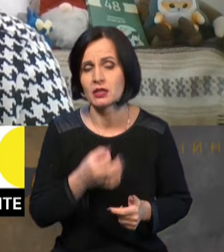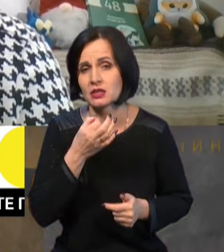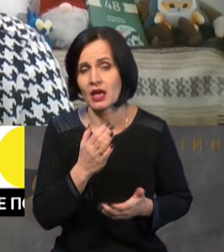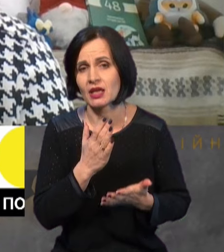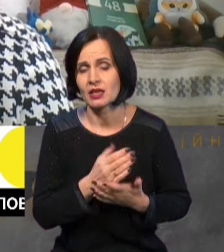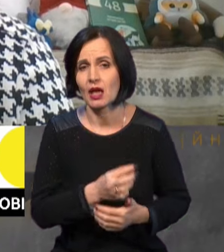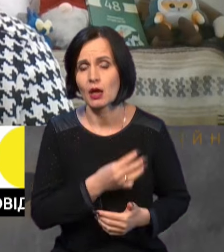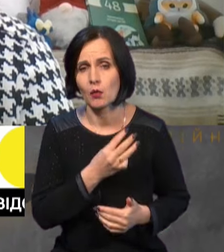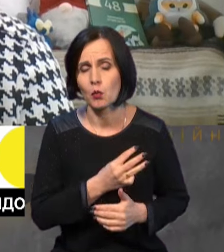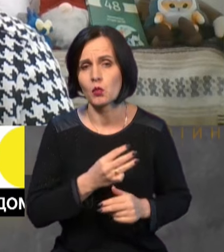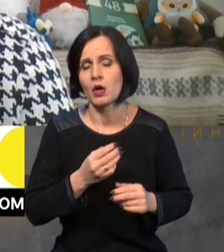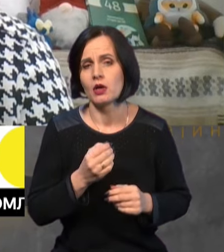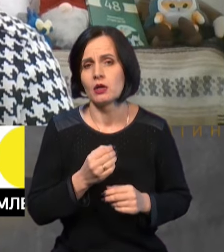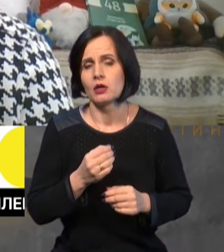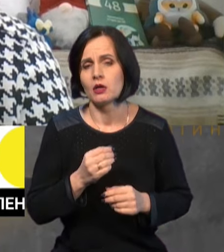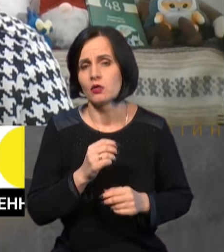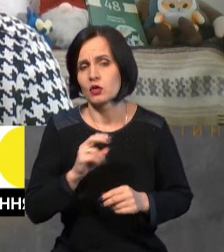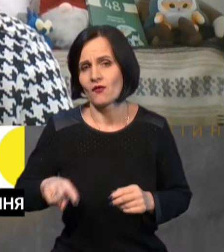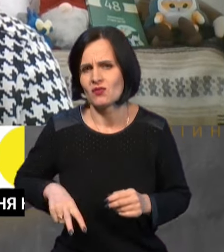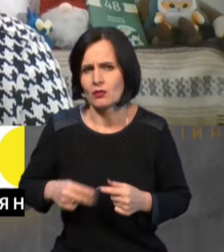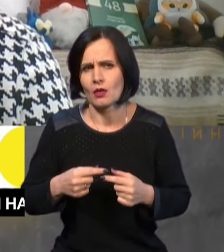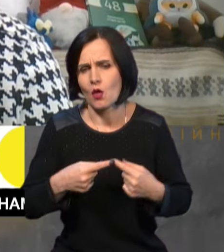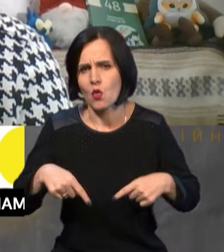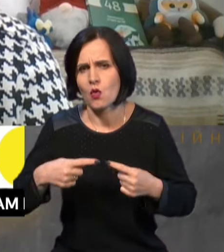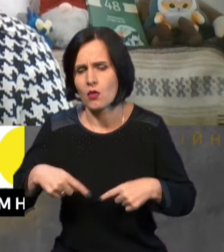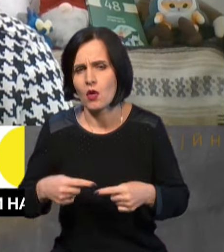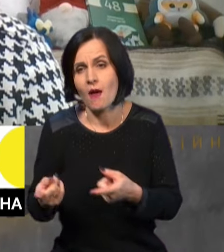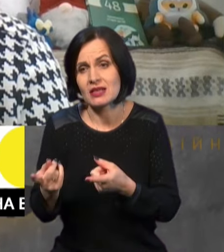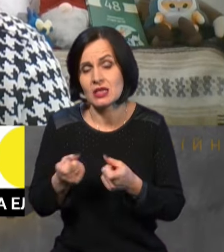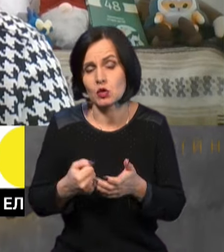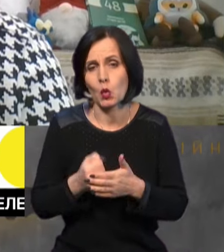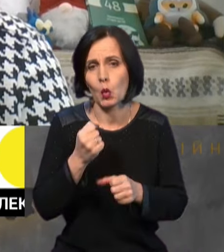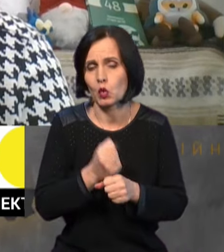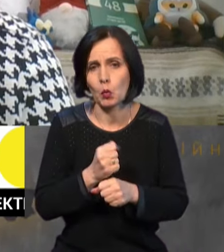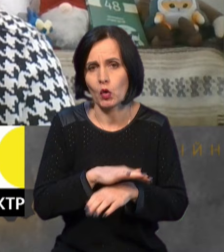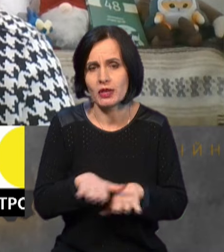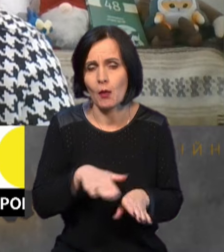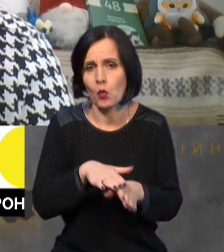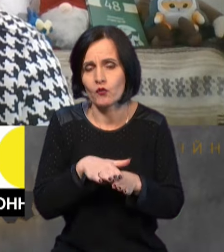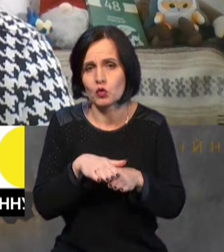роботодавців залучати до роботи неповнолітніх, якщо б не ось ці обмеження?